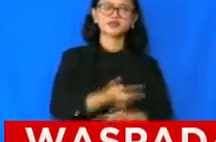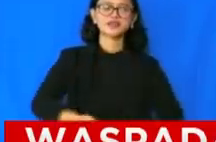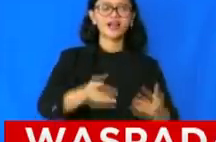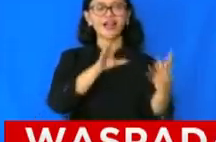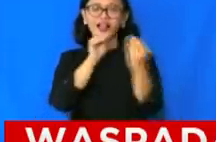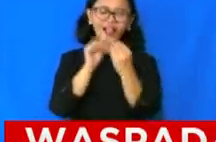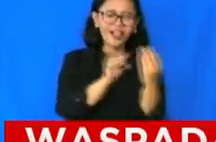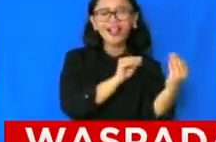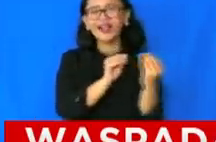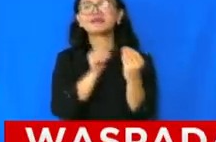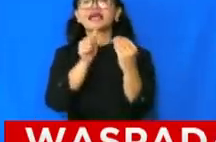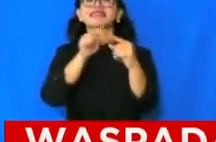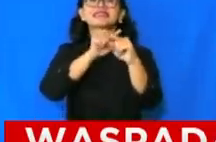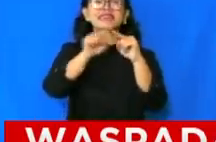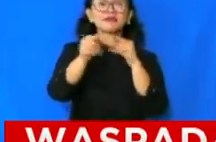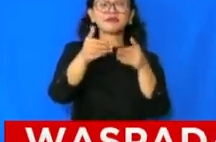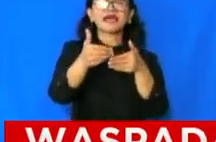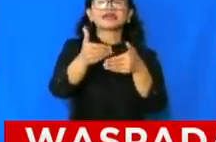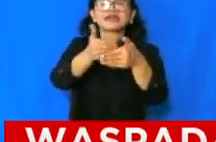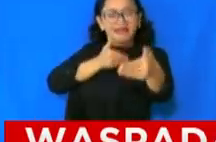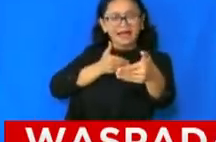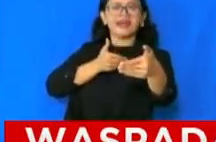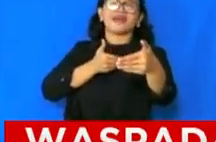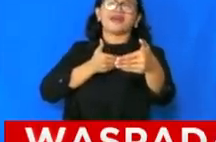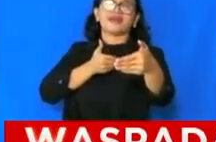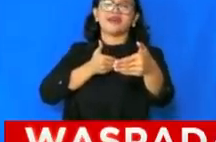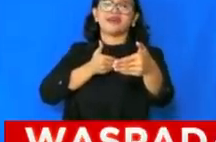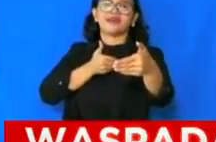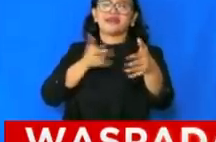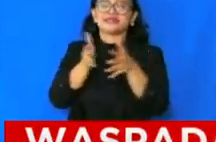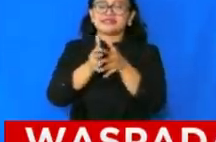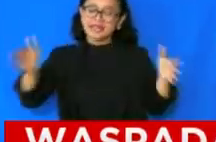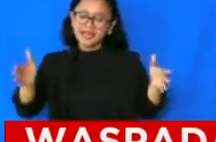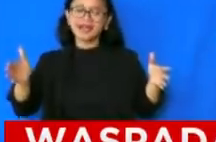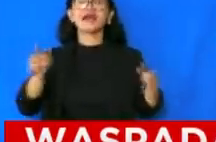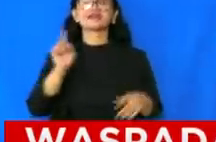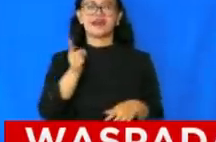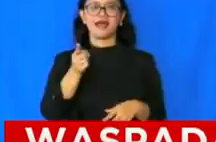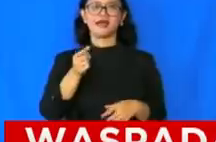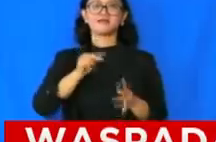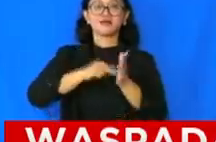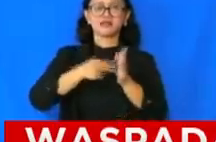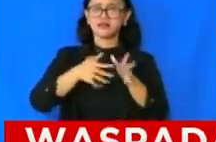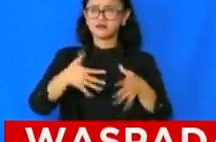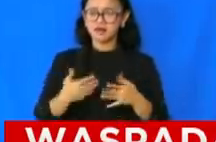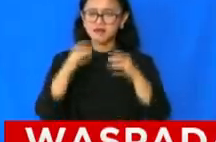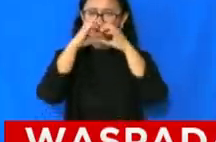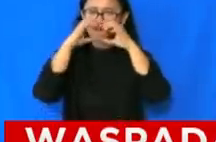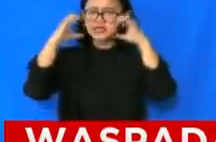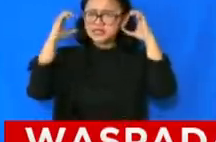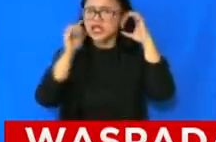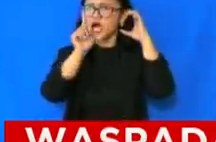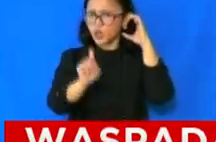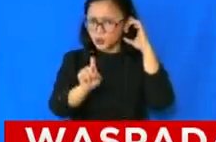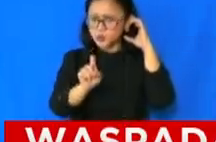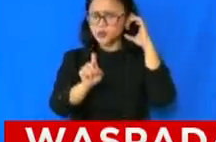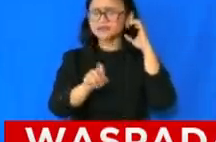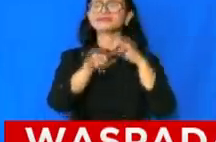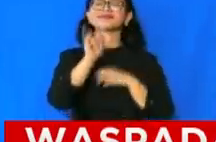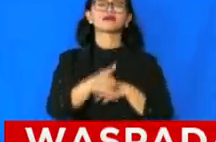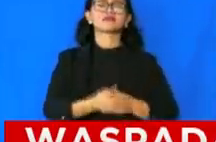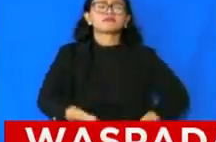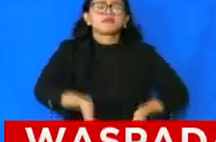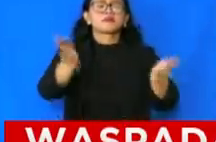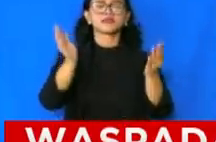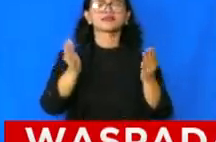ada tetapi jaraknya yang diatur menjadi menjadi kunci jadi wajib pakai masker Ridho Yahya harus pakai masker masker Apa sajakah mungkin